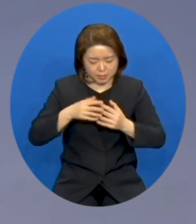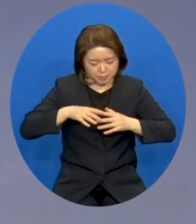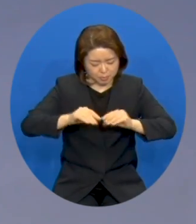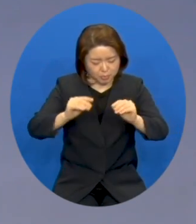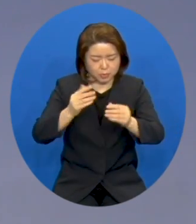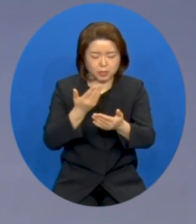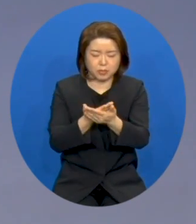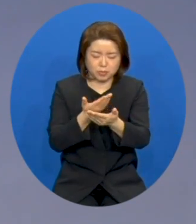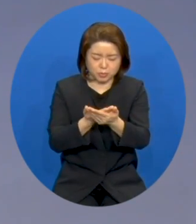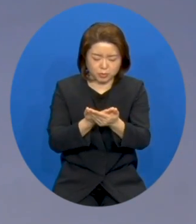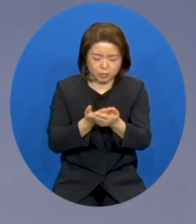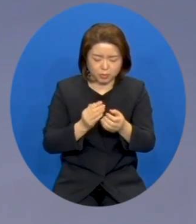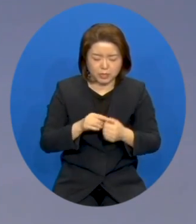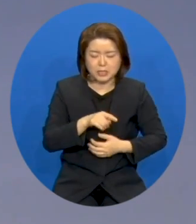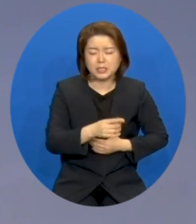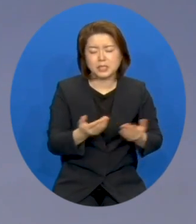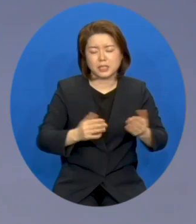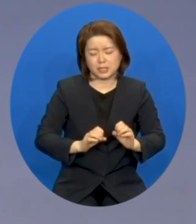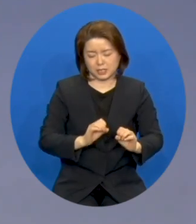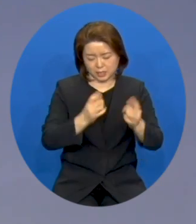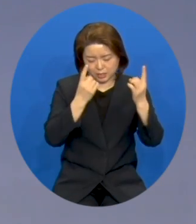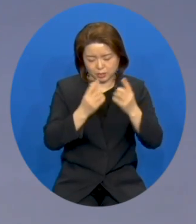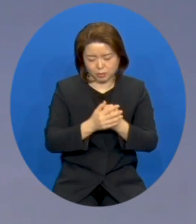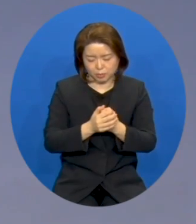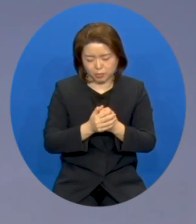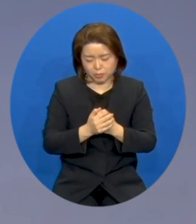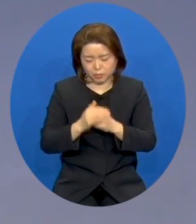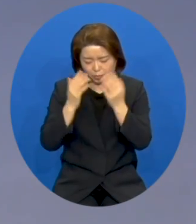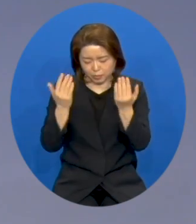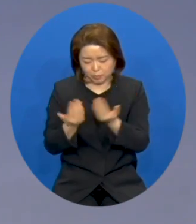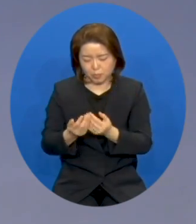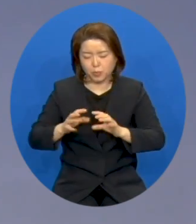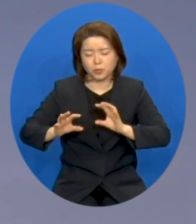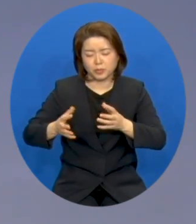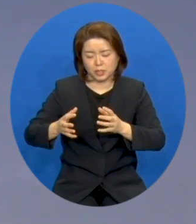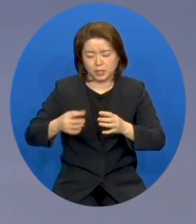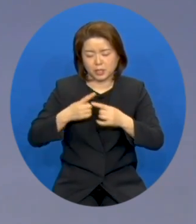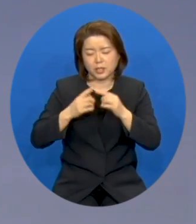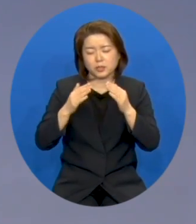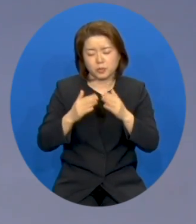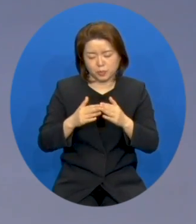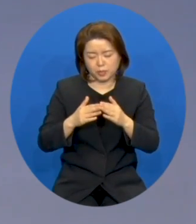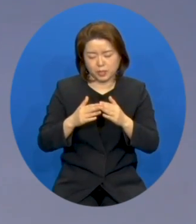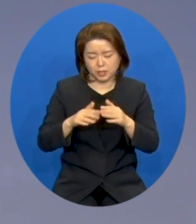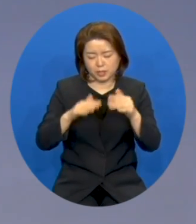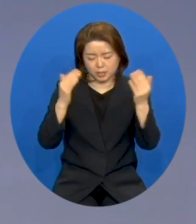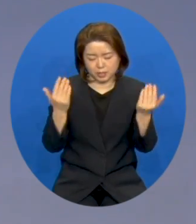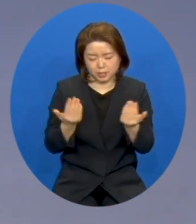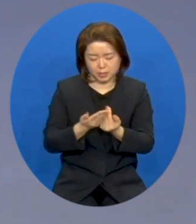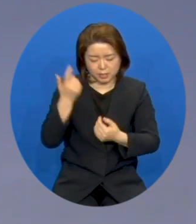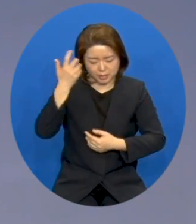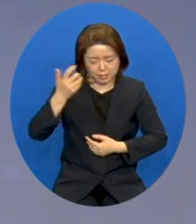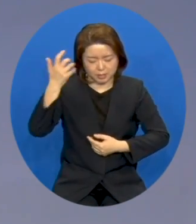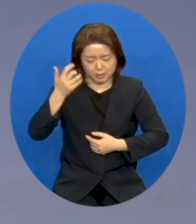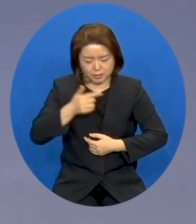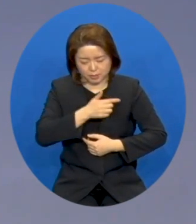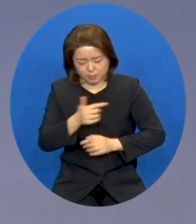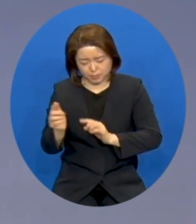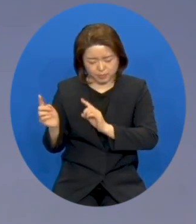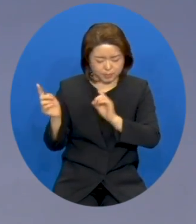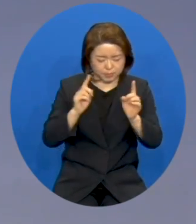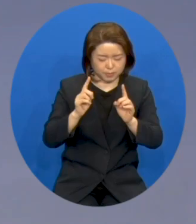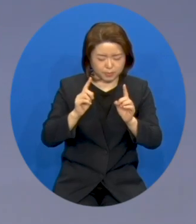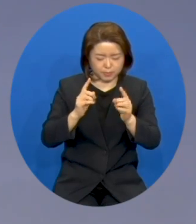하시되 이 일을 계기로 모든 나라 교회들 다 영적 대각성 운동이